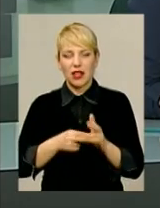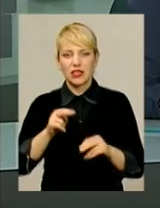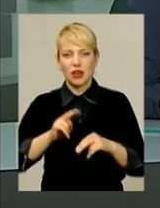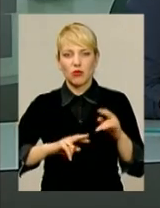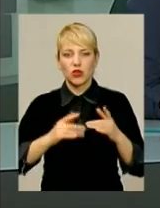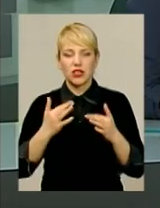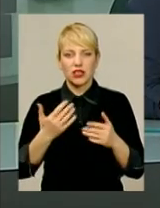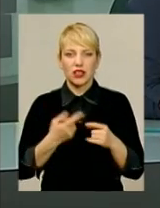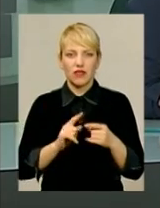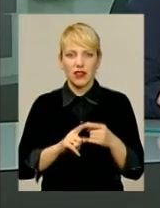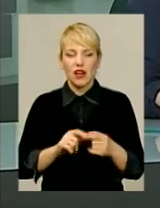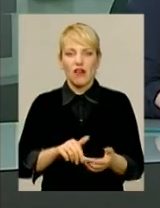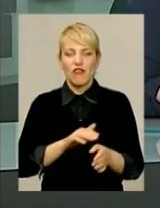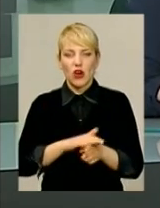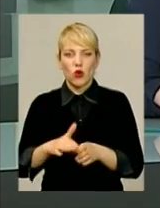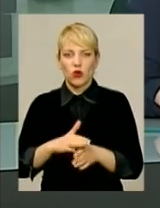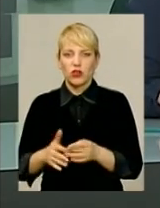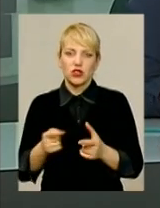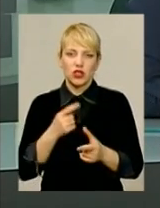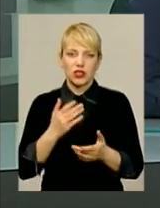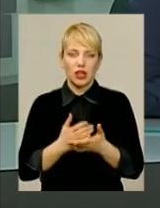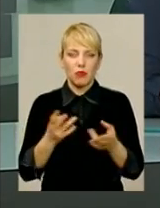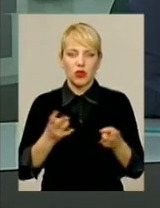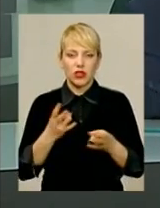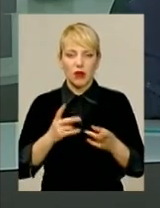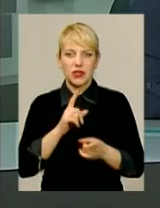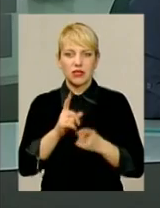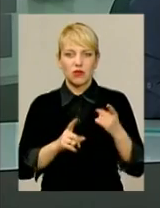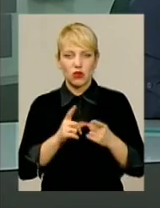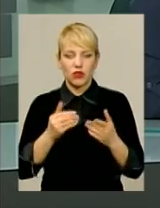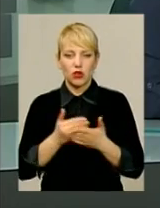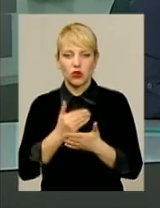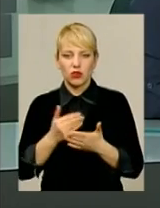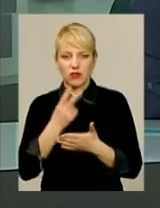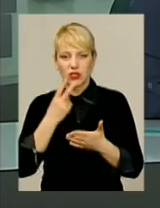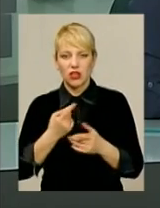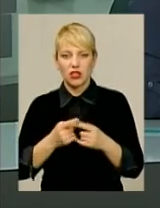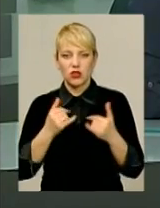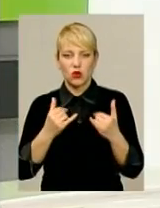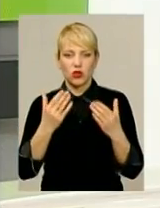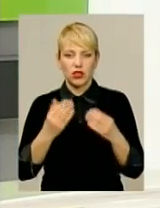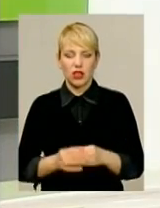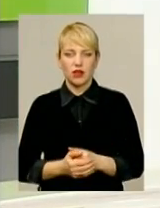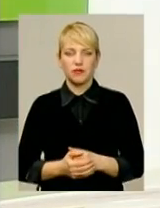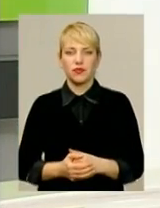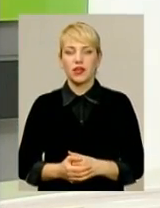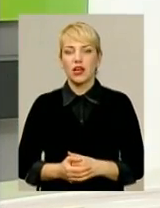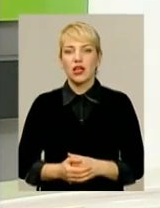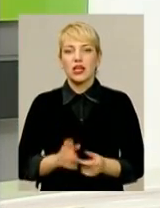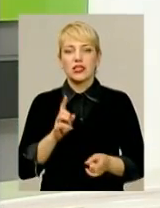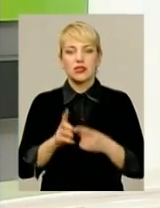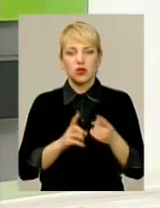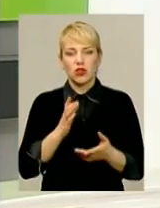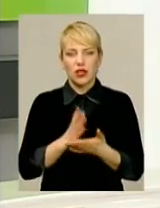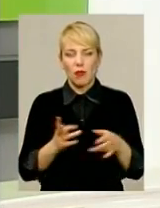він сьогодні виконується і чи є потреба його змінювати, оновлювати, зважаючи на сьогодення? Ну, змінювати